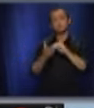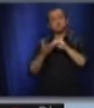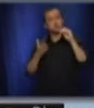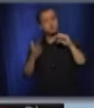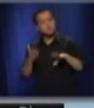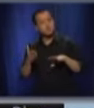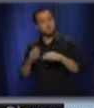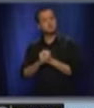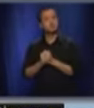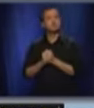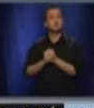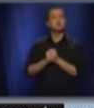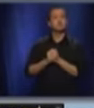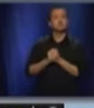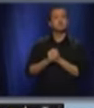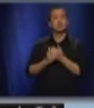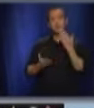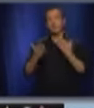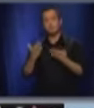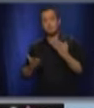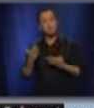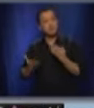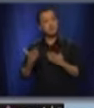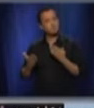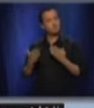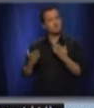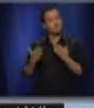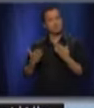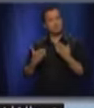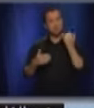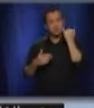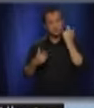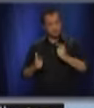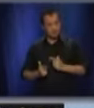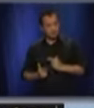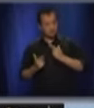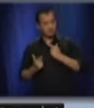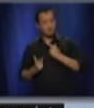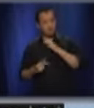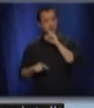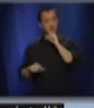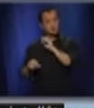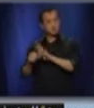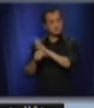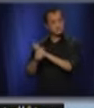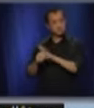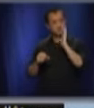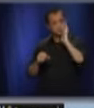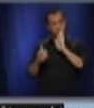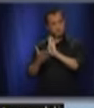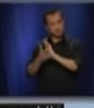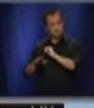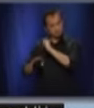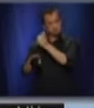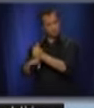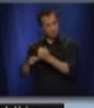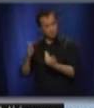élèves doivent s'attendre à des restrictions à ce niveau-là si elles sont dans des écoles de la région orange?